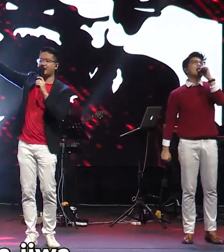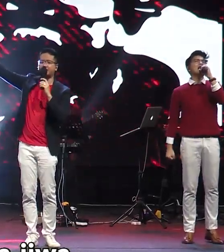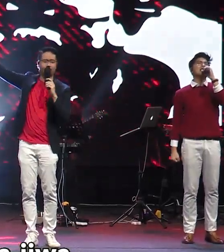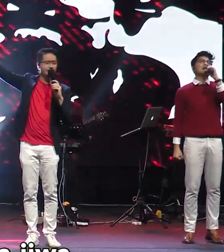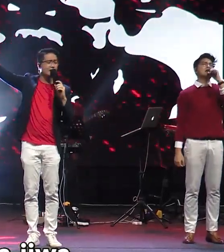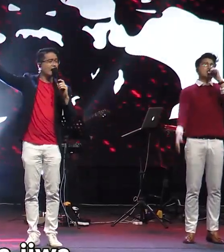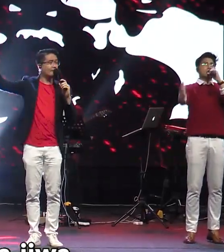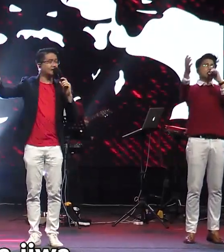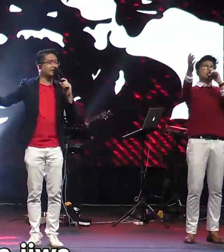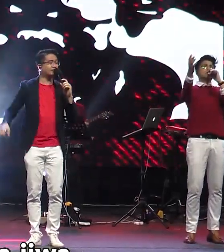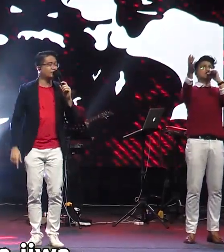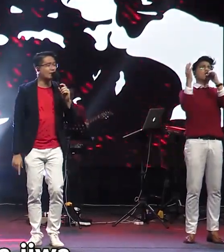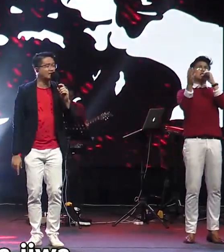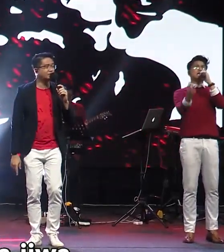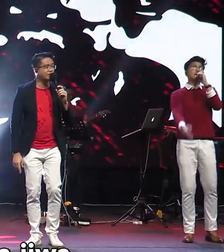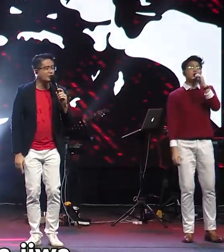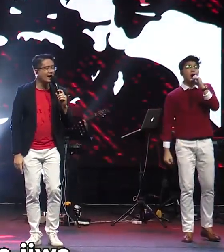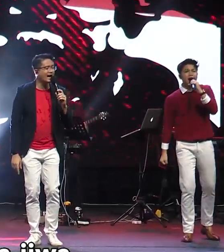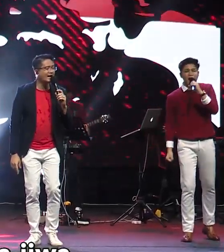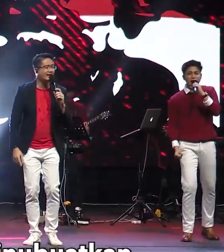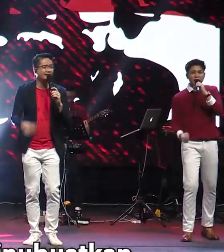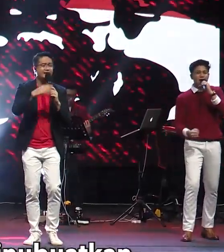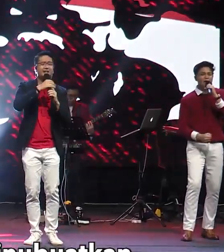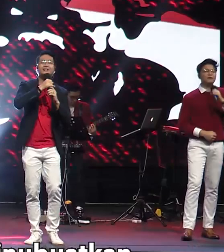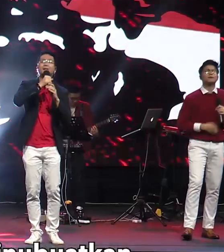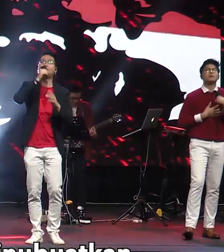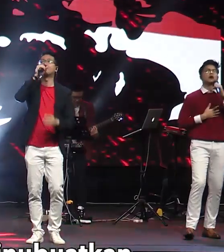detaknya bagi jiwa-jiwa.